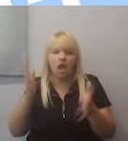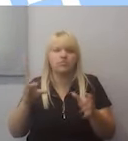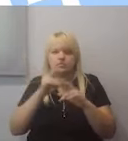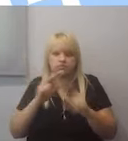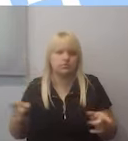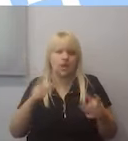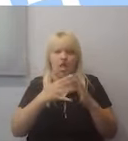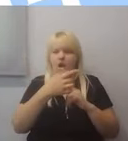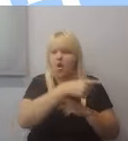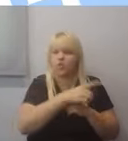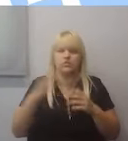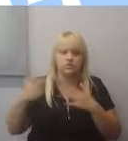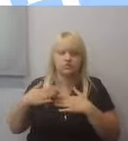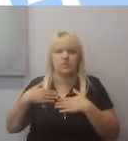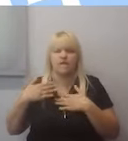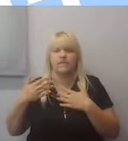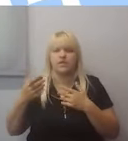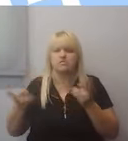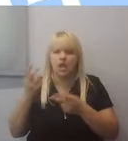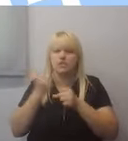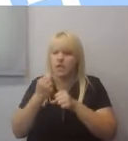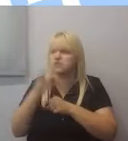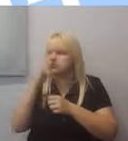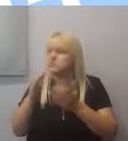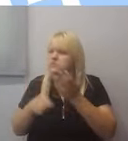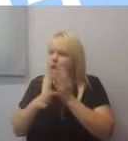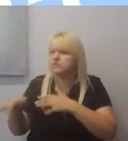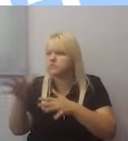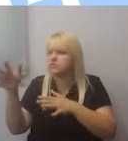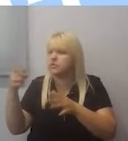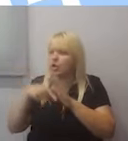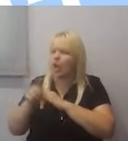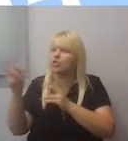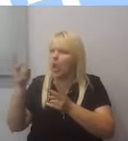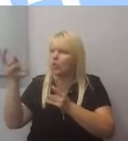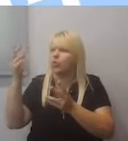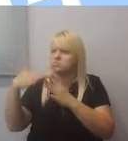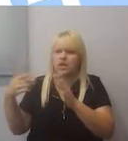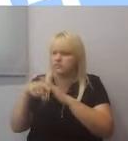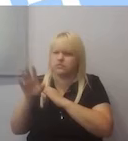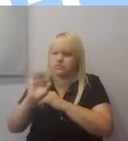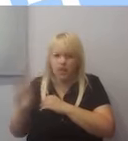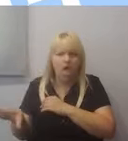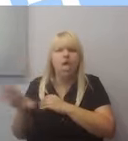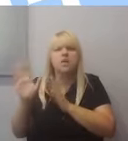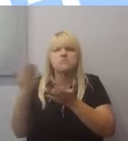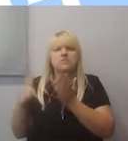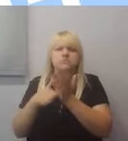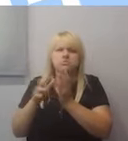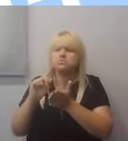ko es teicu meklē darbu tu vari kaut kā palīdzēt nu neskrien degošā ēkā iekšēji tu nesaproti ko tu dari ja bet jautājums ko tu vari